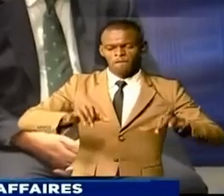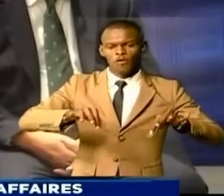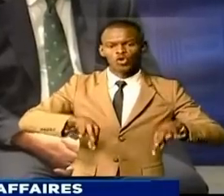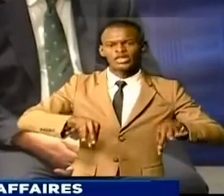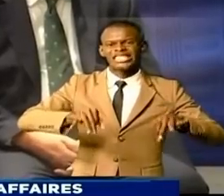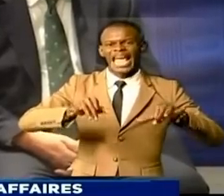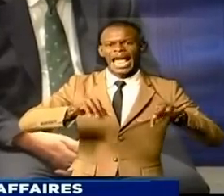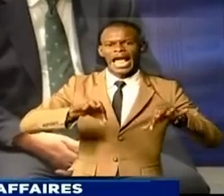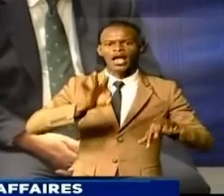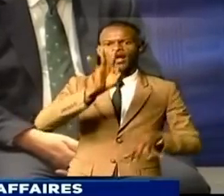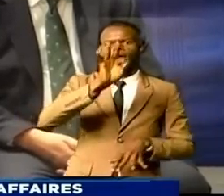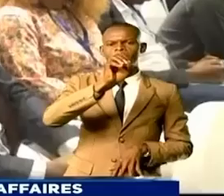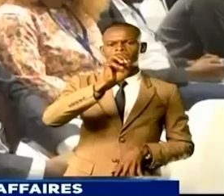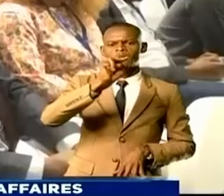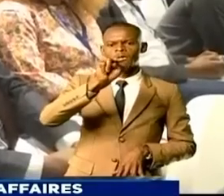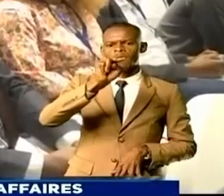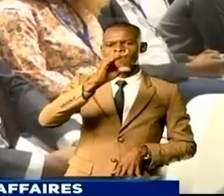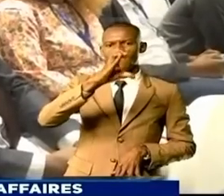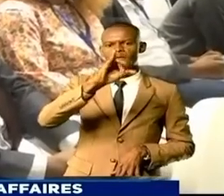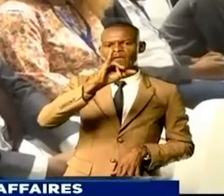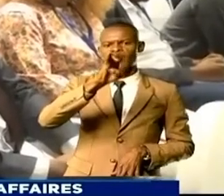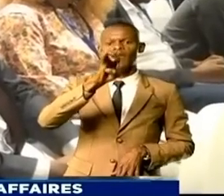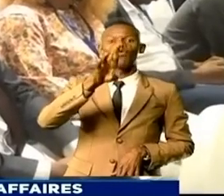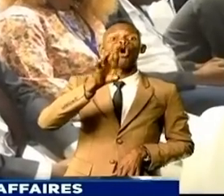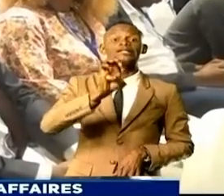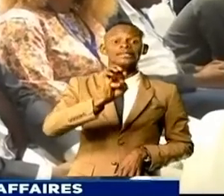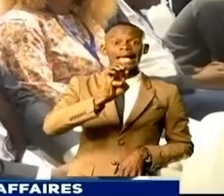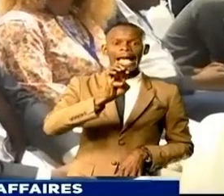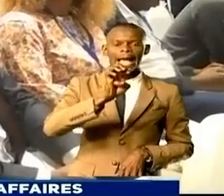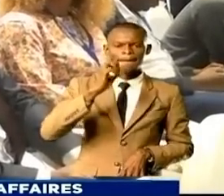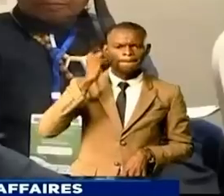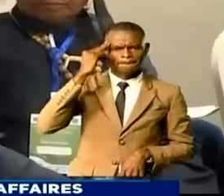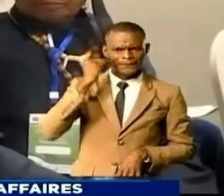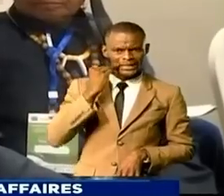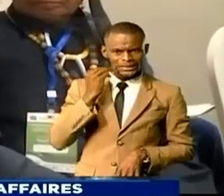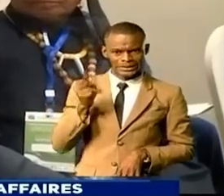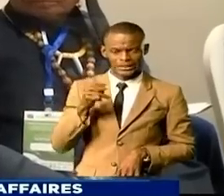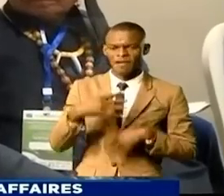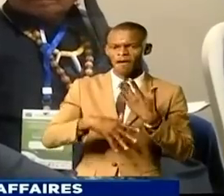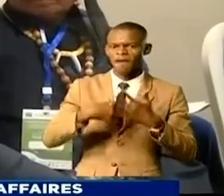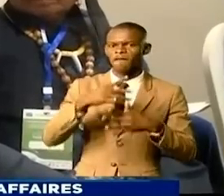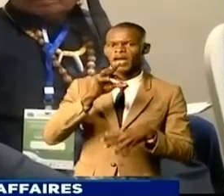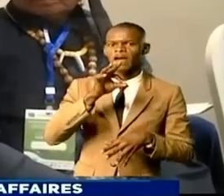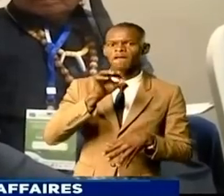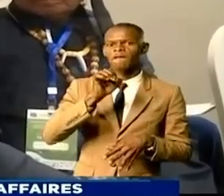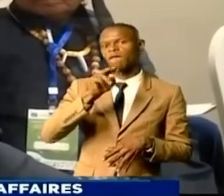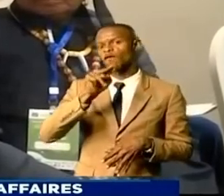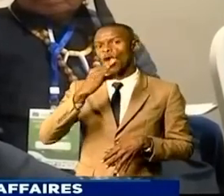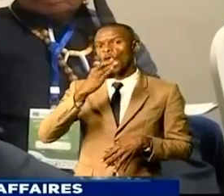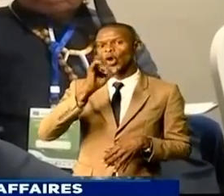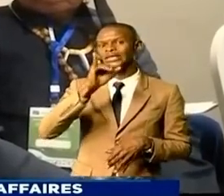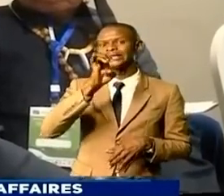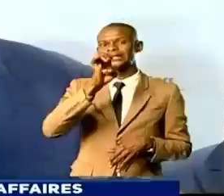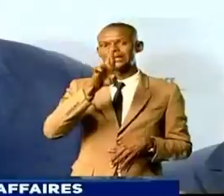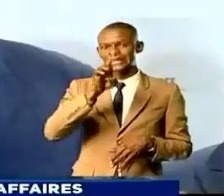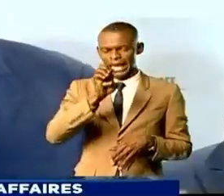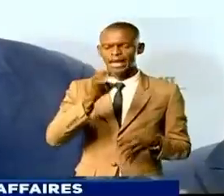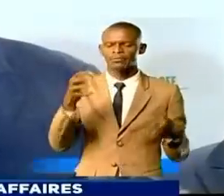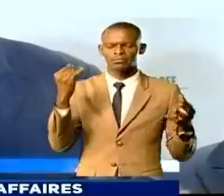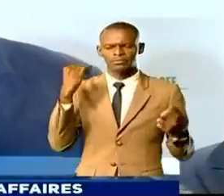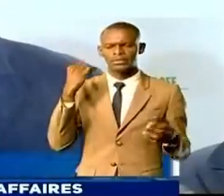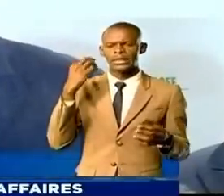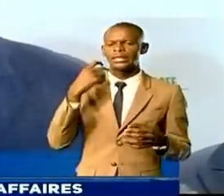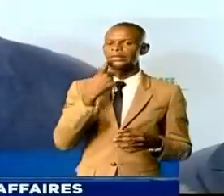de mettre à jour cette loi en y apportant des modifications nécessaires d'ici la fin de l'année 2022. Nous aurons